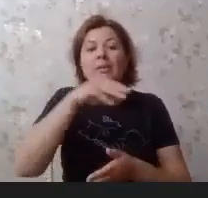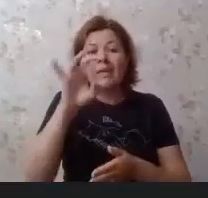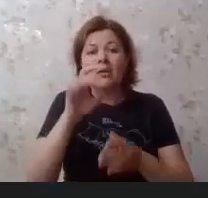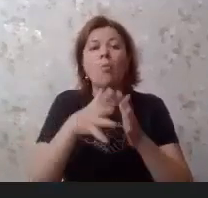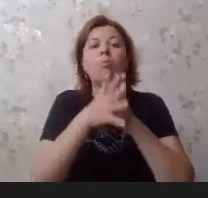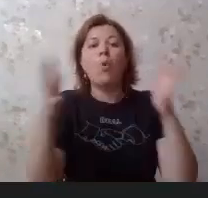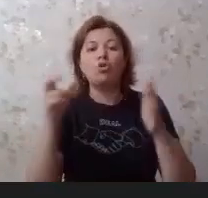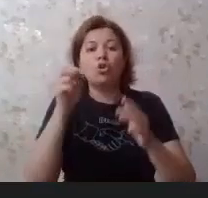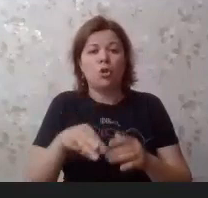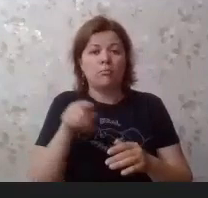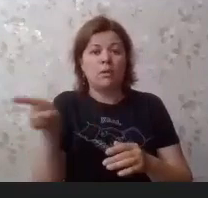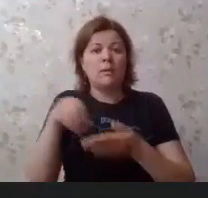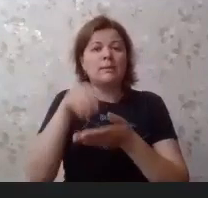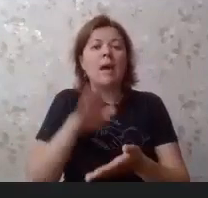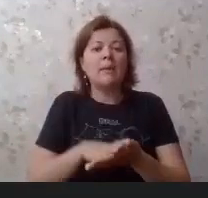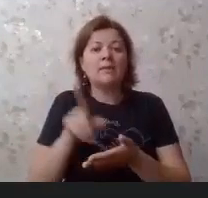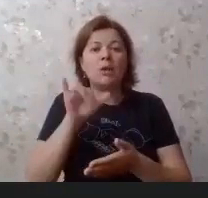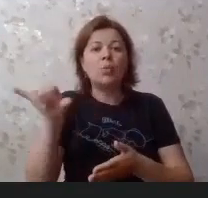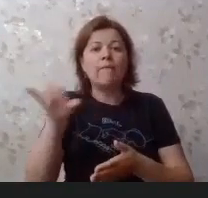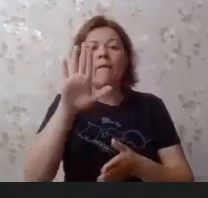Ну и, конечно же,